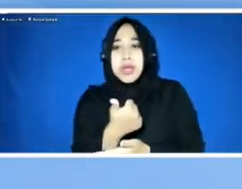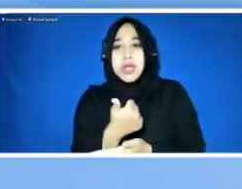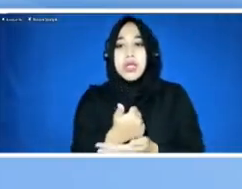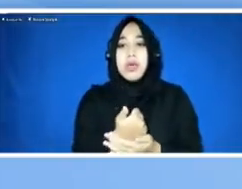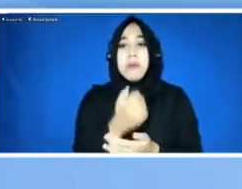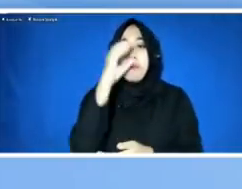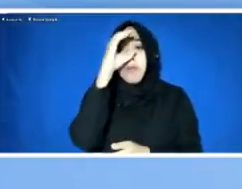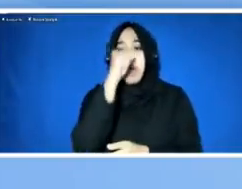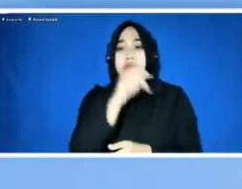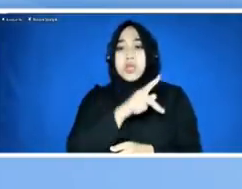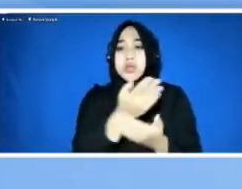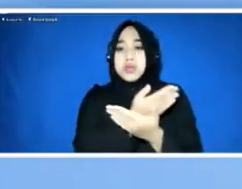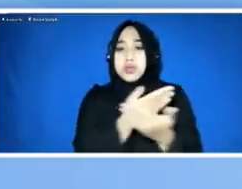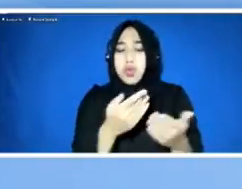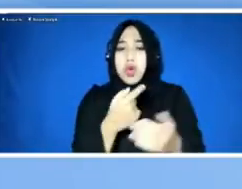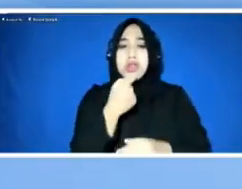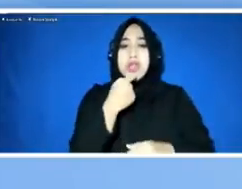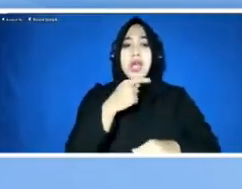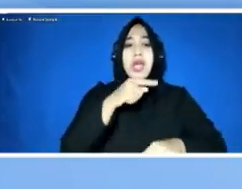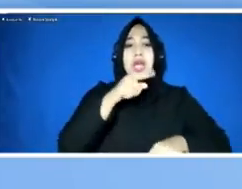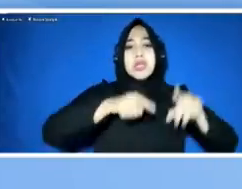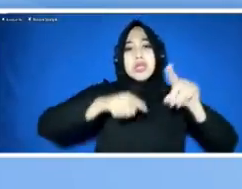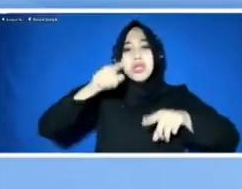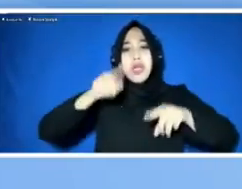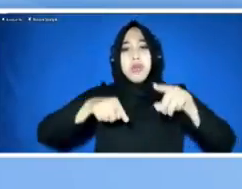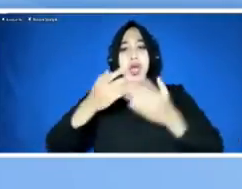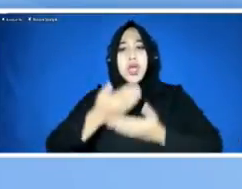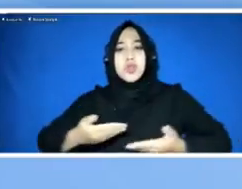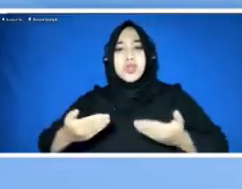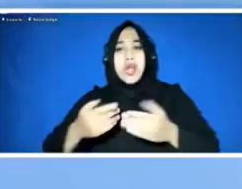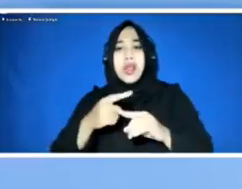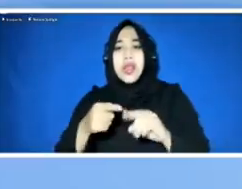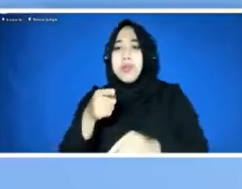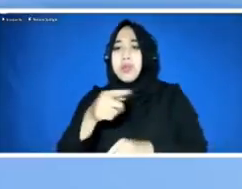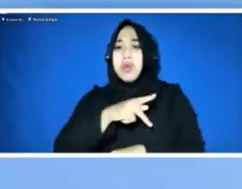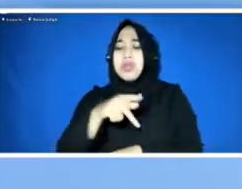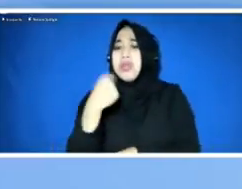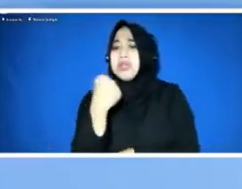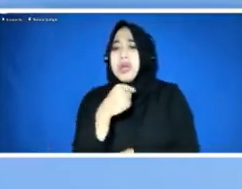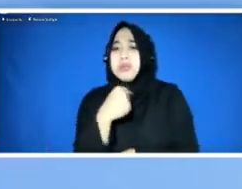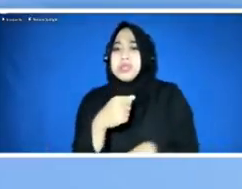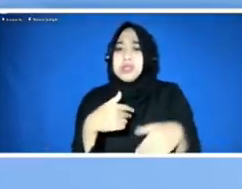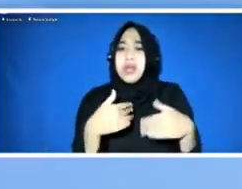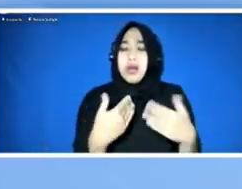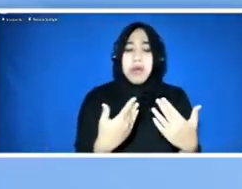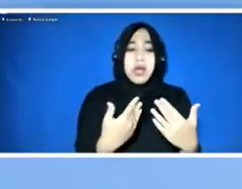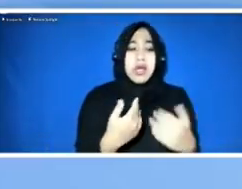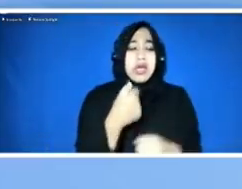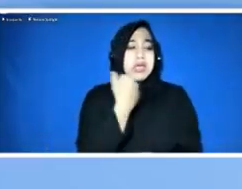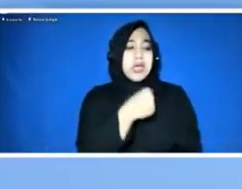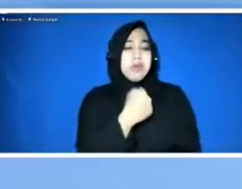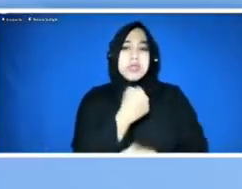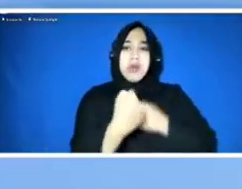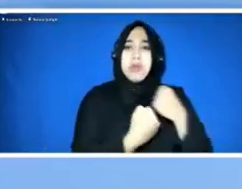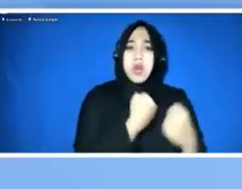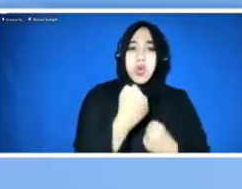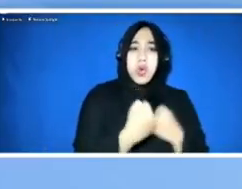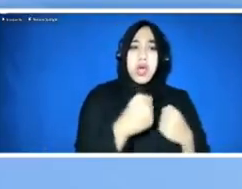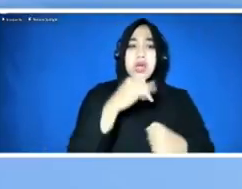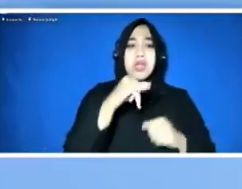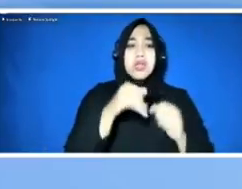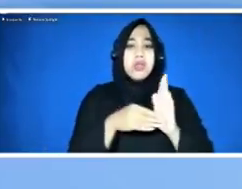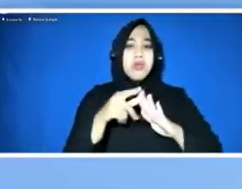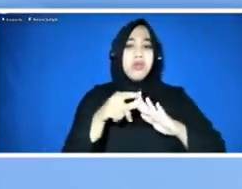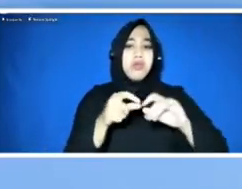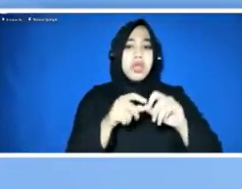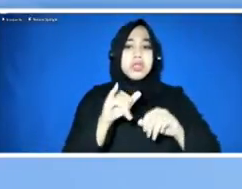pemahaman kita mengenai dinamika sosial, karena tanpa itu kita tidak mampu atau mungkin tidak bisa melakukan intervensi sosial